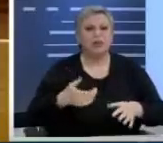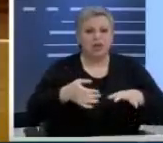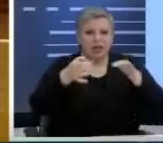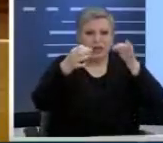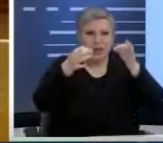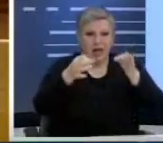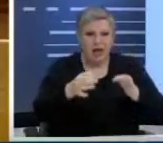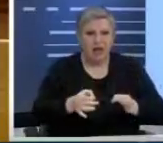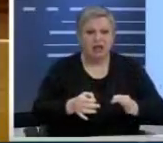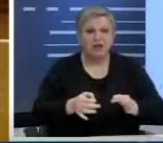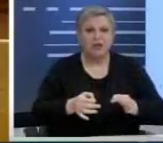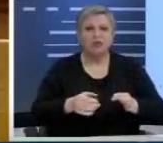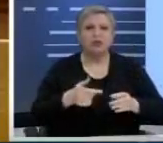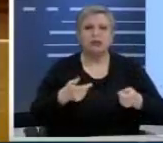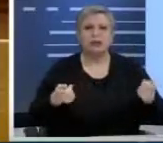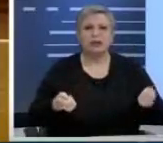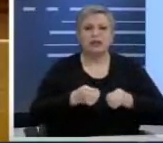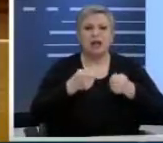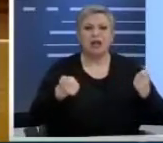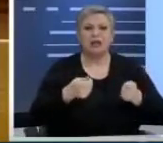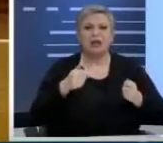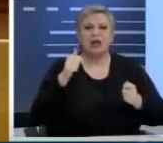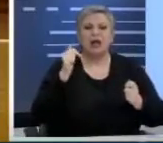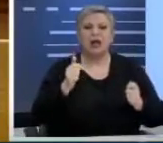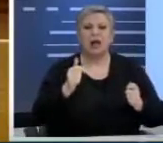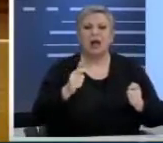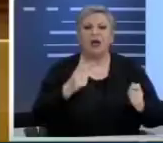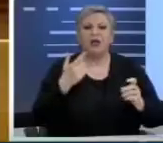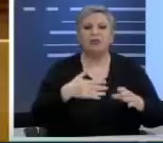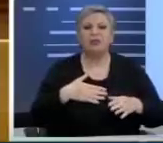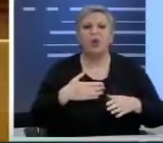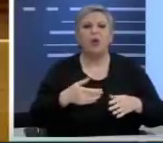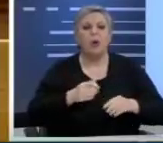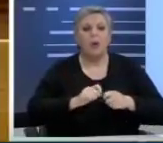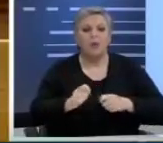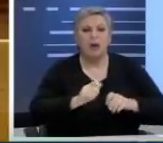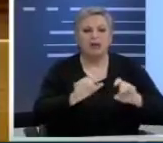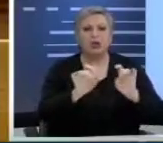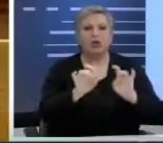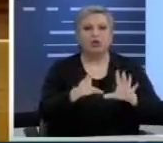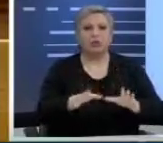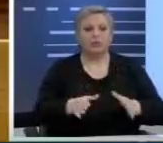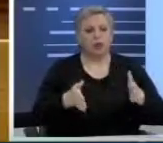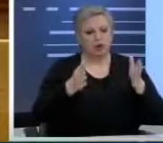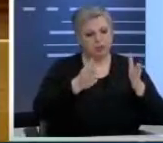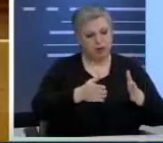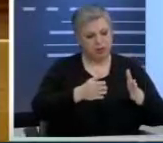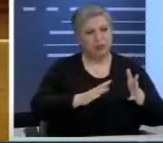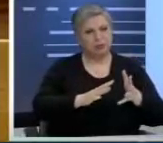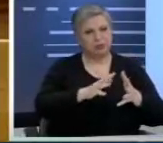να μην χρειάζεται να πάρετε τίποτα για το χρέος. Αυτό συμφωνήσατε. Είχατε τις ρυθμούς ανάπτυξης από τη μια μεριά,